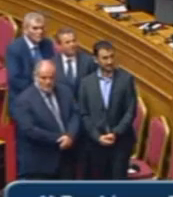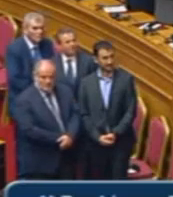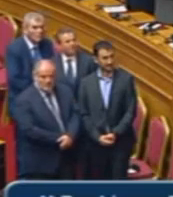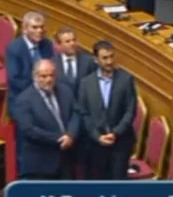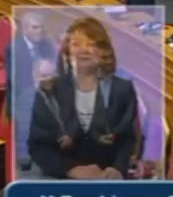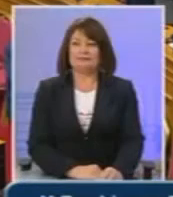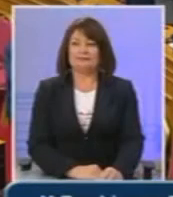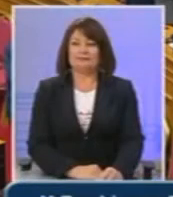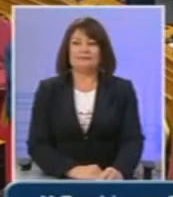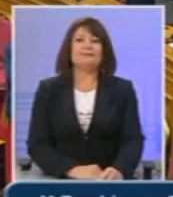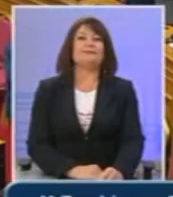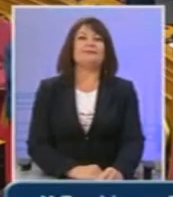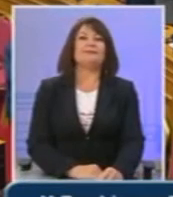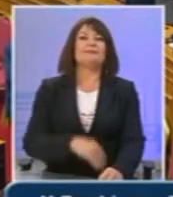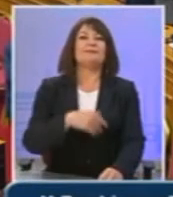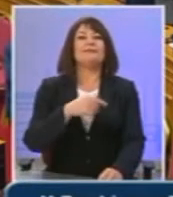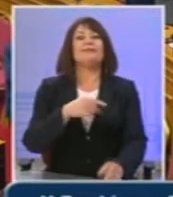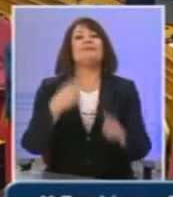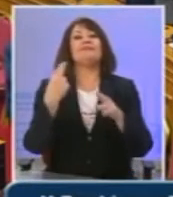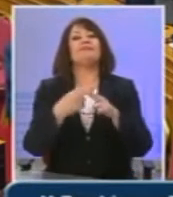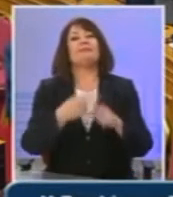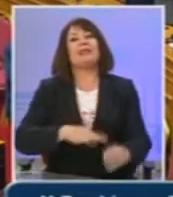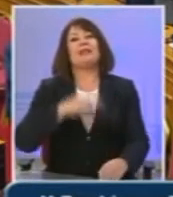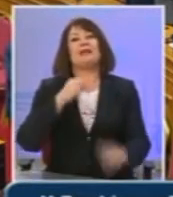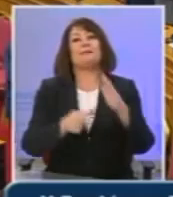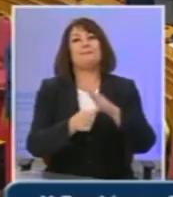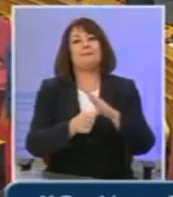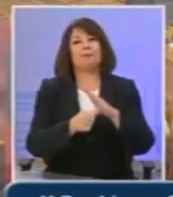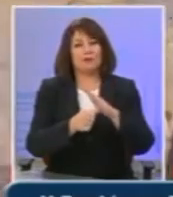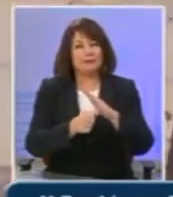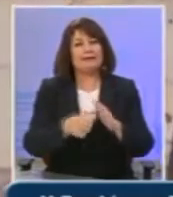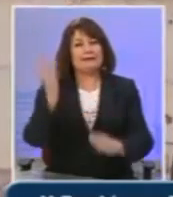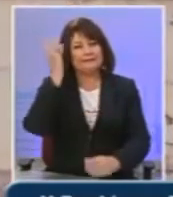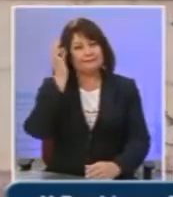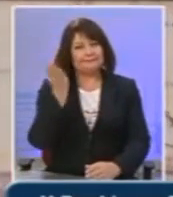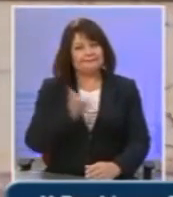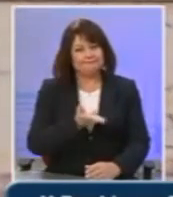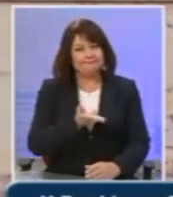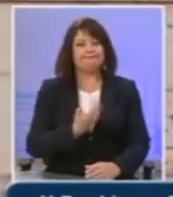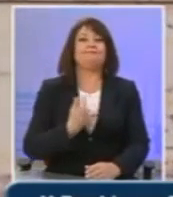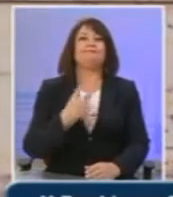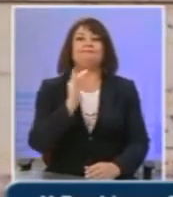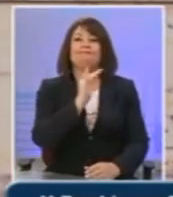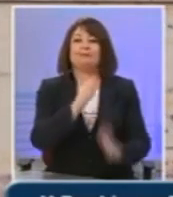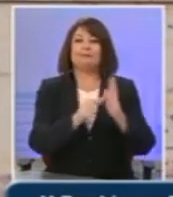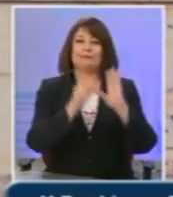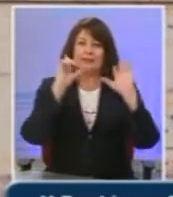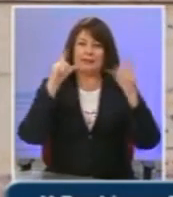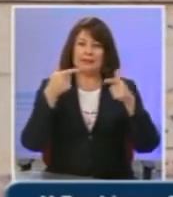Κύριε Πρόεδρε της Γαλλικής Δημοκρατίας, κύριε Πρόεδρε της Ελληνικής Δημοκρατίας,